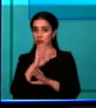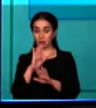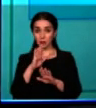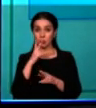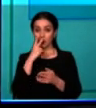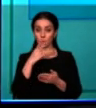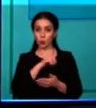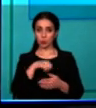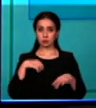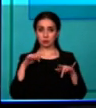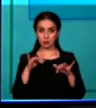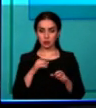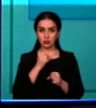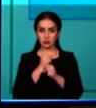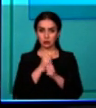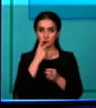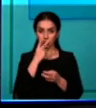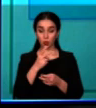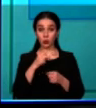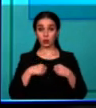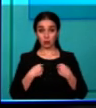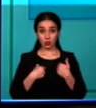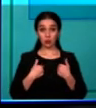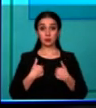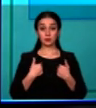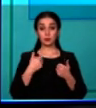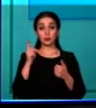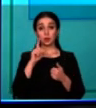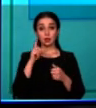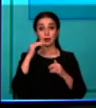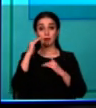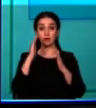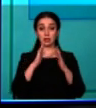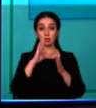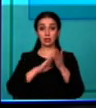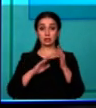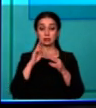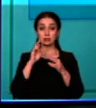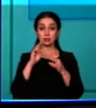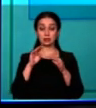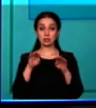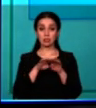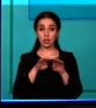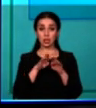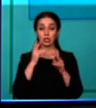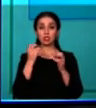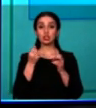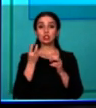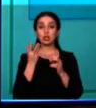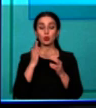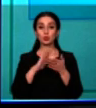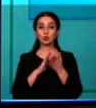ўзингиз ҳаракат қилиб ишлаб кўринг. Эслаймиз, квадрат тенгсизликларини нечи хил усулда ишлаш мумкин